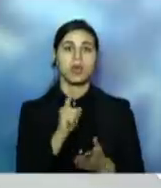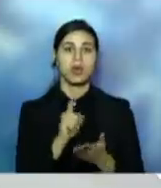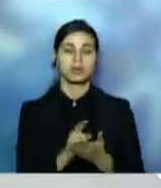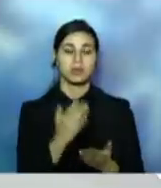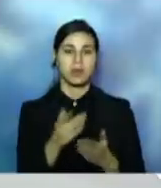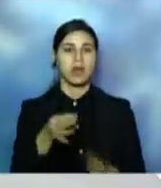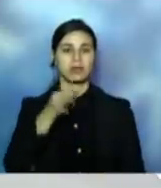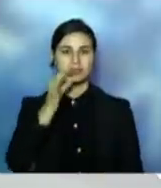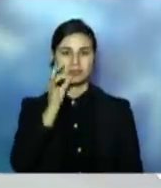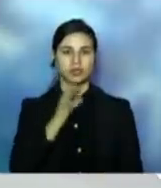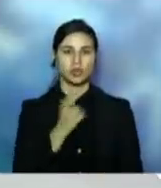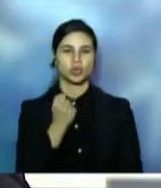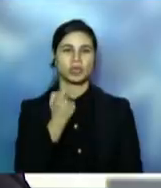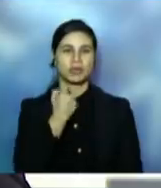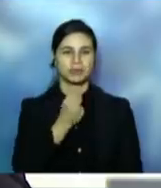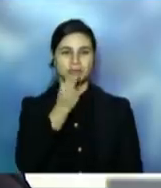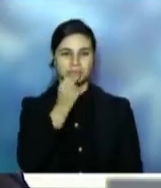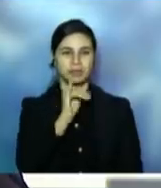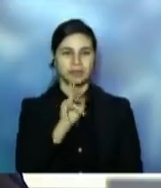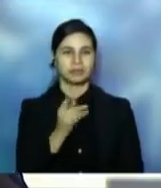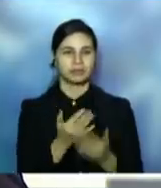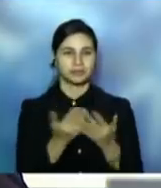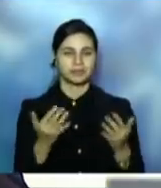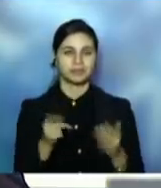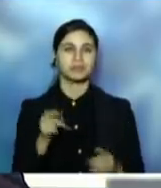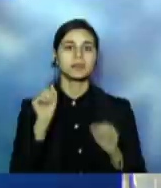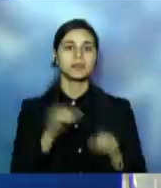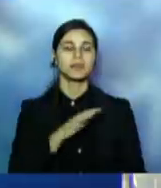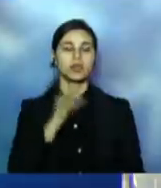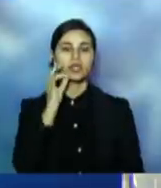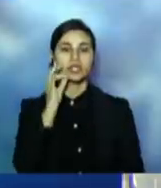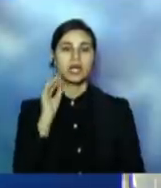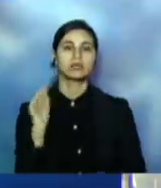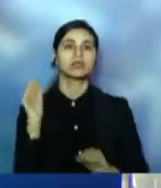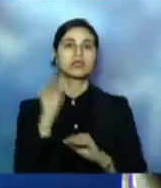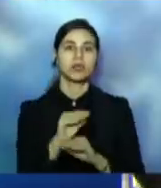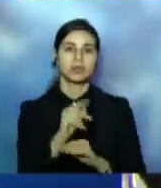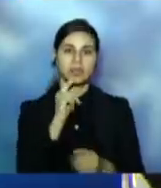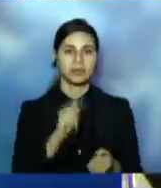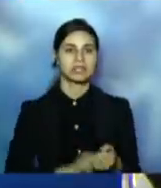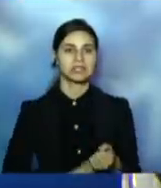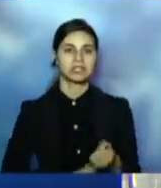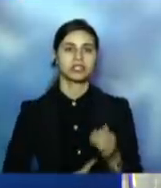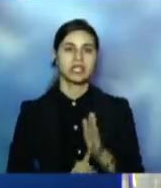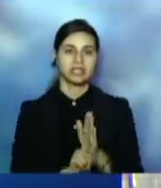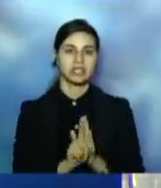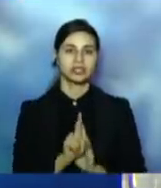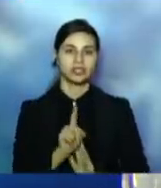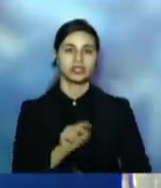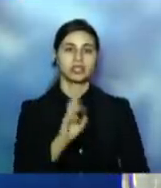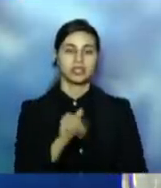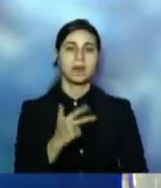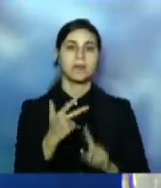მაინც მიიღო გარკვეული ულუფა, მას შეიძლება ქონდეს შაქრის დონის მომატება სისხლში, დასაწყისში.